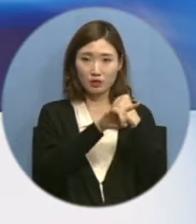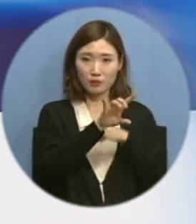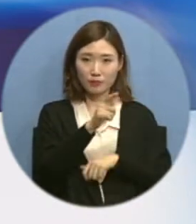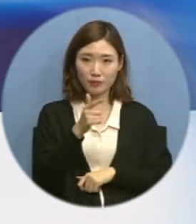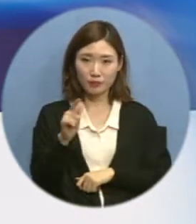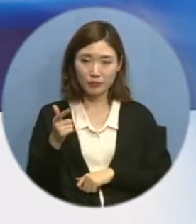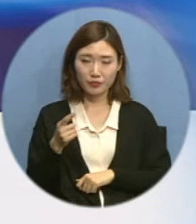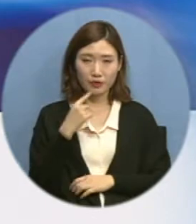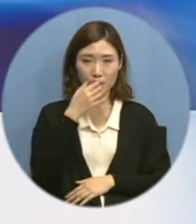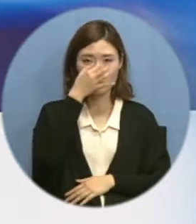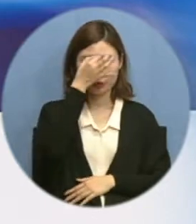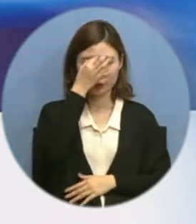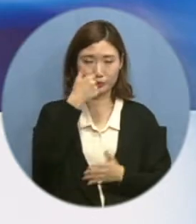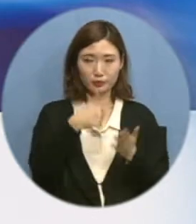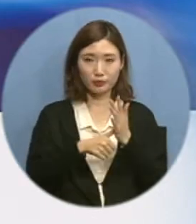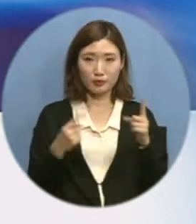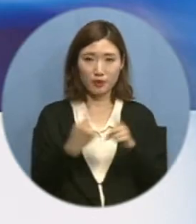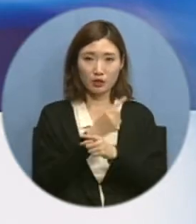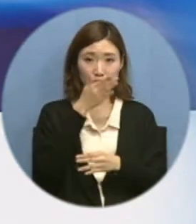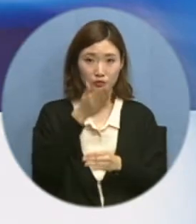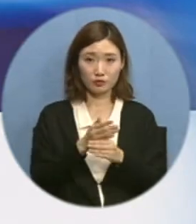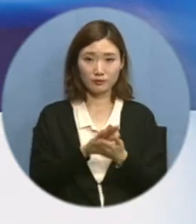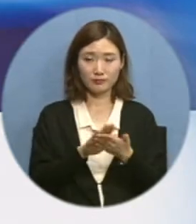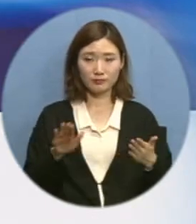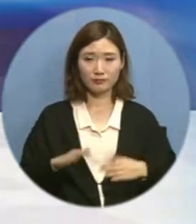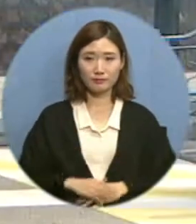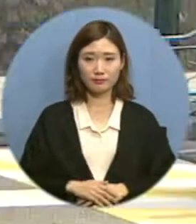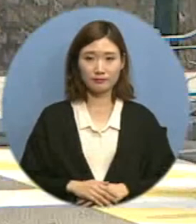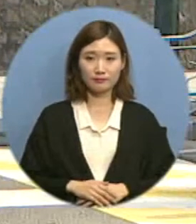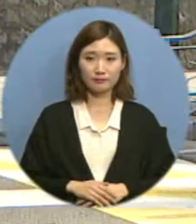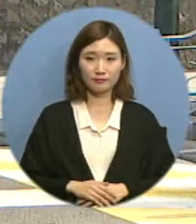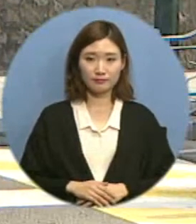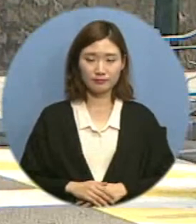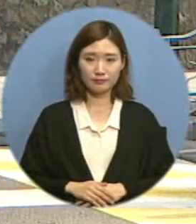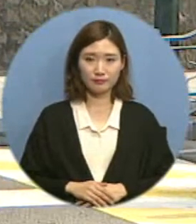전봇대들이 예술 작품으로 탈바꿈하고 있습니다. 서동철 기자입니다.